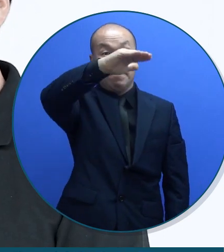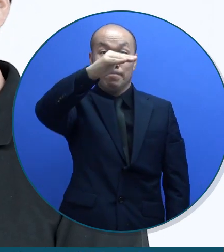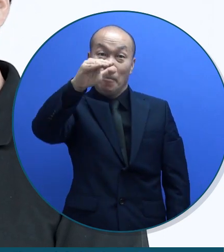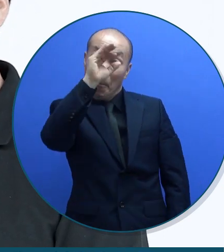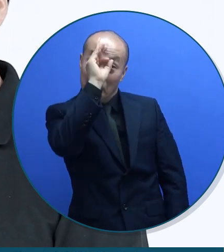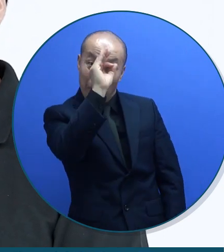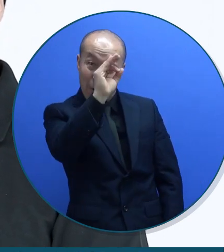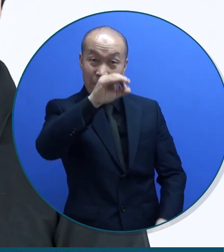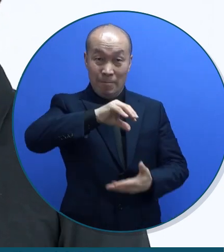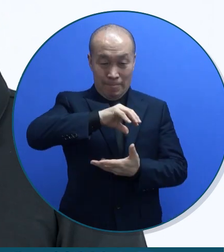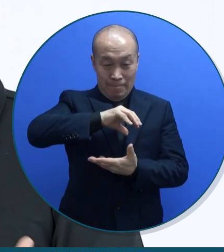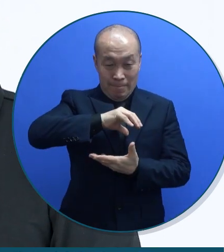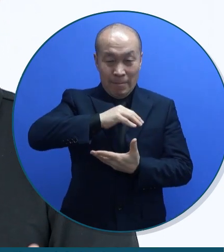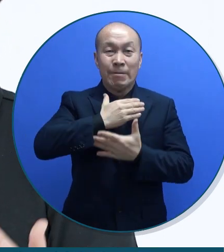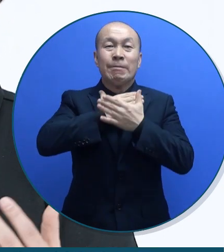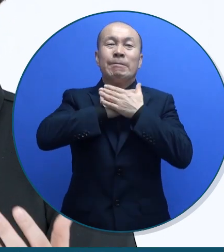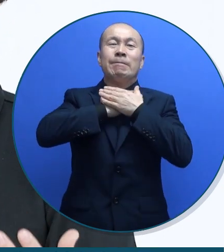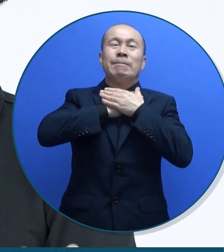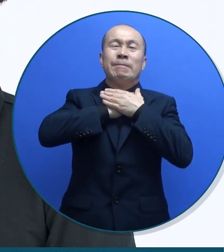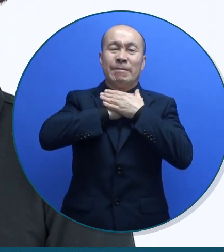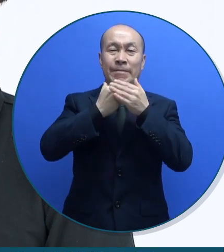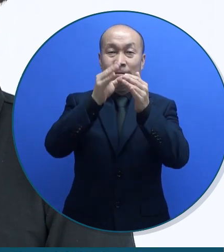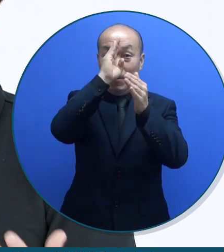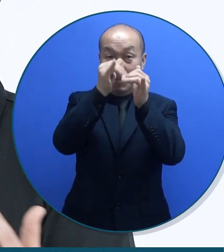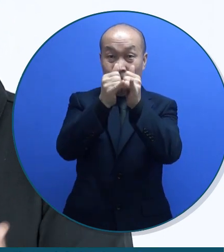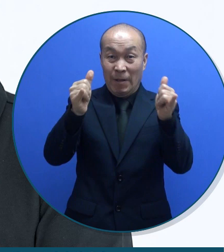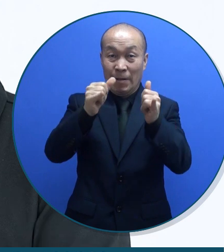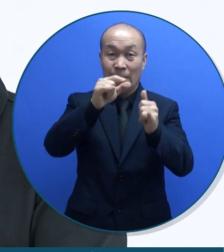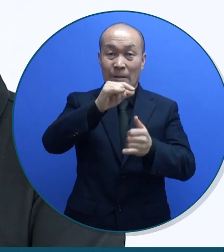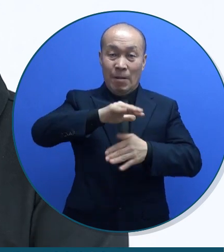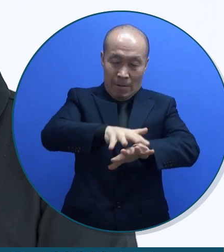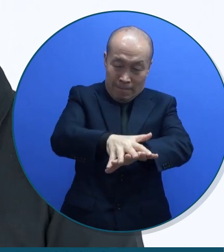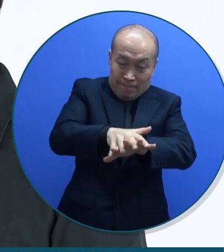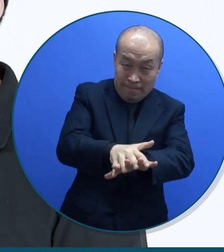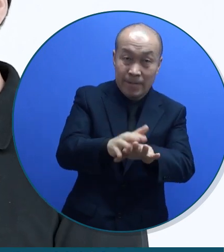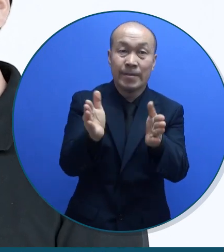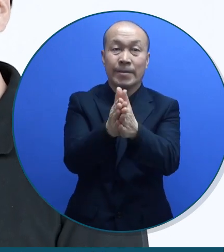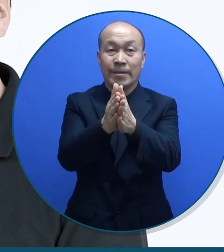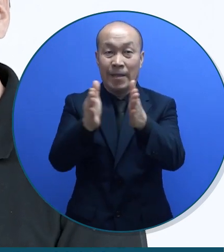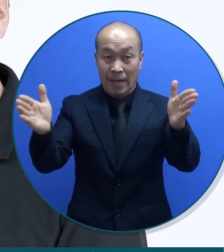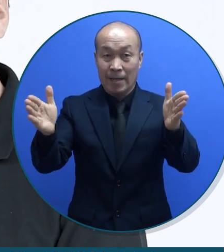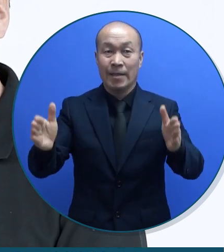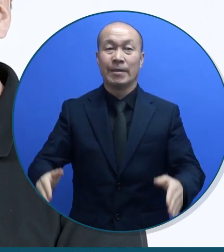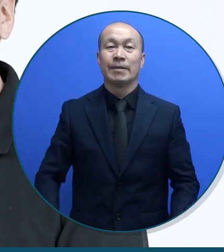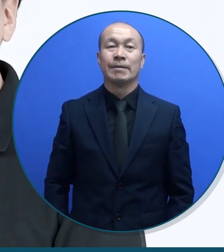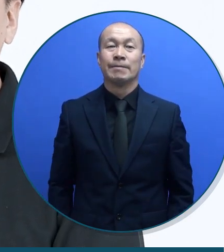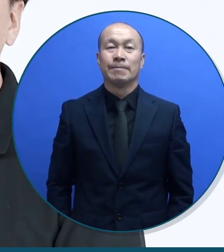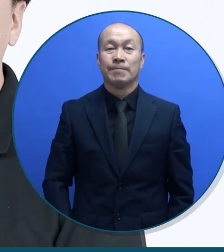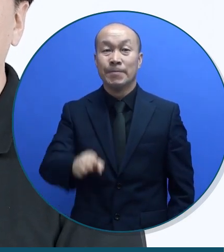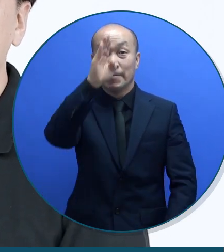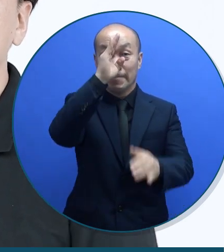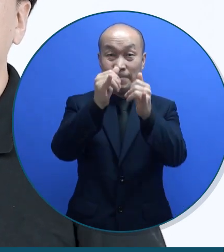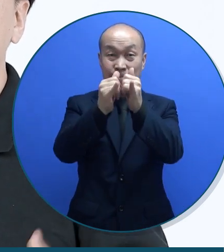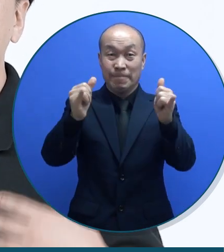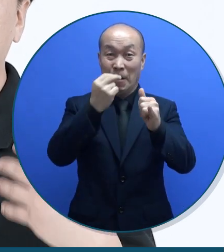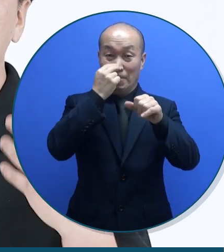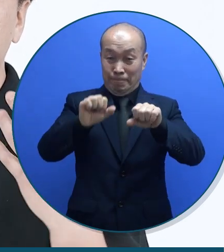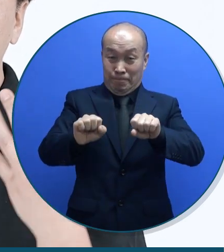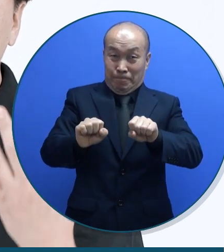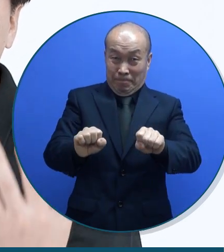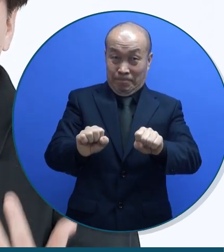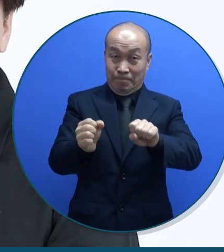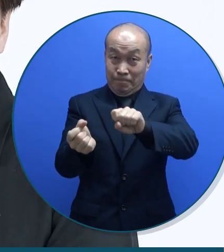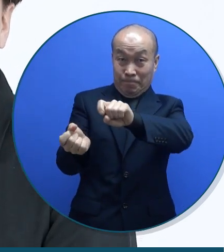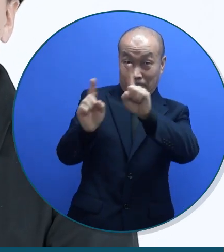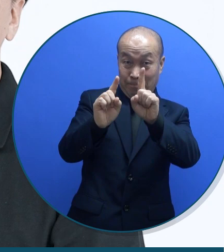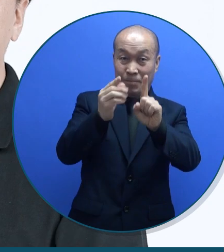수 있듯이 심장 정지 환자에게 조기에 심폐소생술을 시행할수록 환자가 살아날